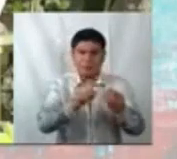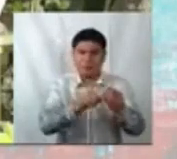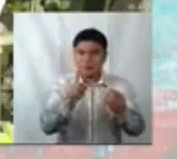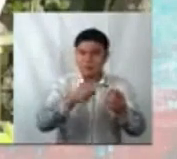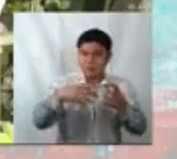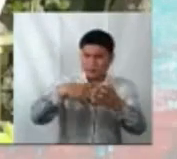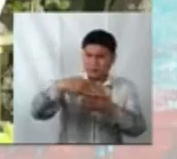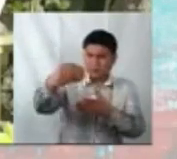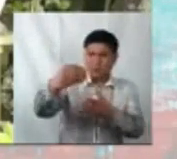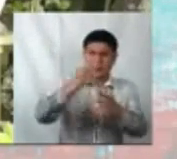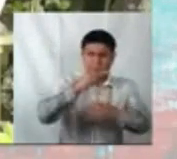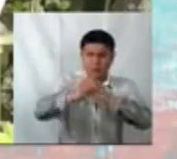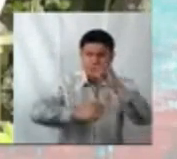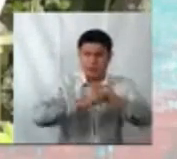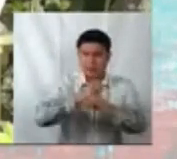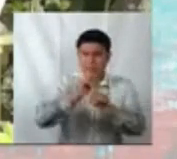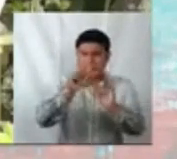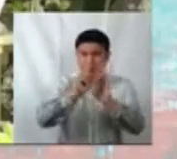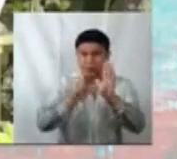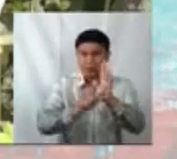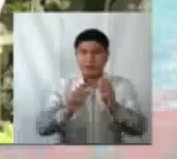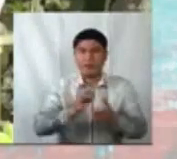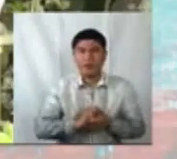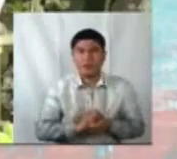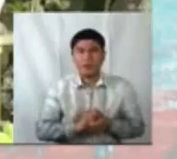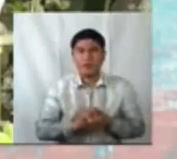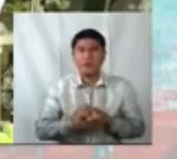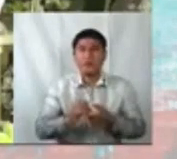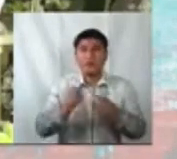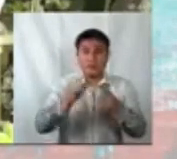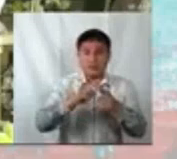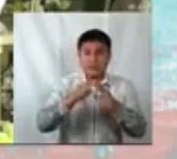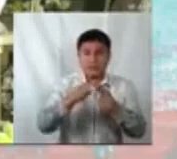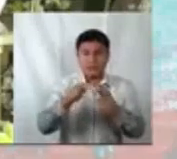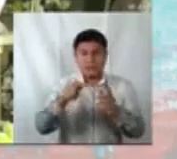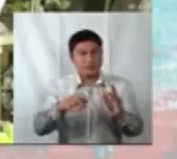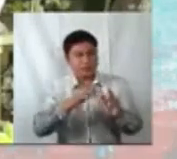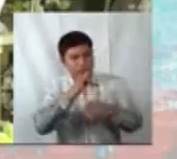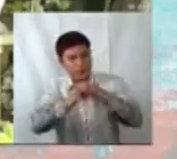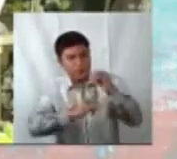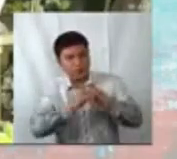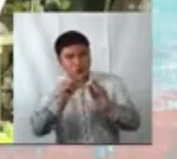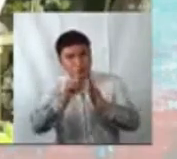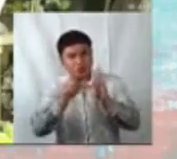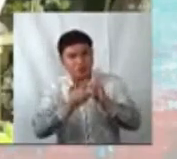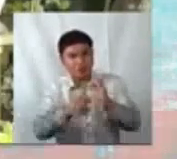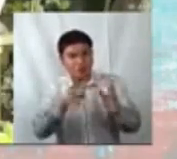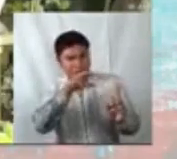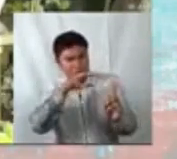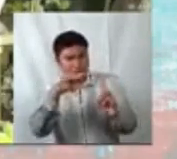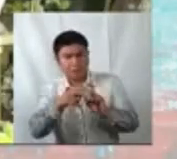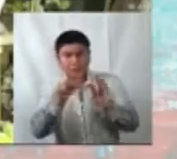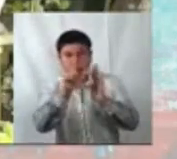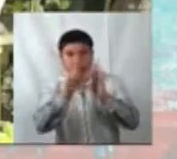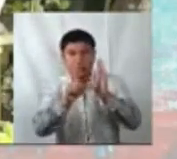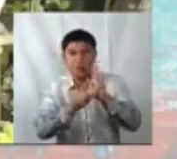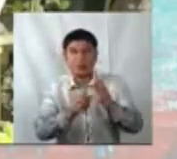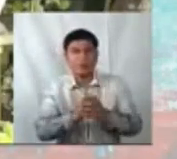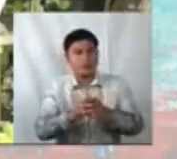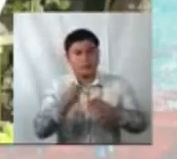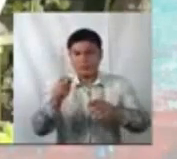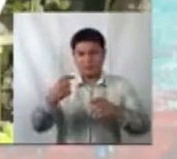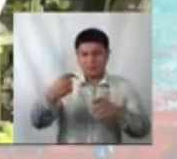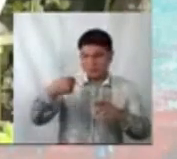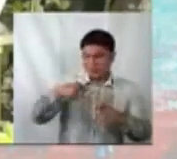international law, diba, ukol sa mga ganitong usapin. At sa international law, sa perspektibong legal, ay hindi pa tayo malaya